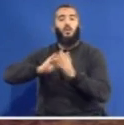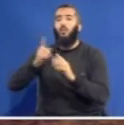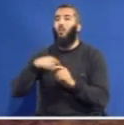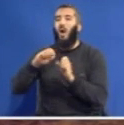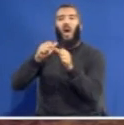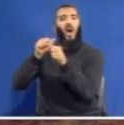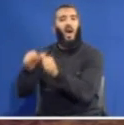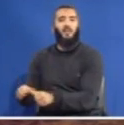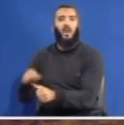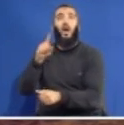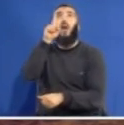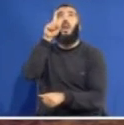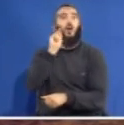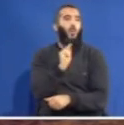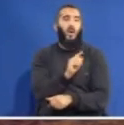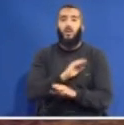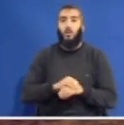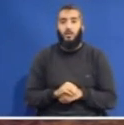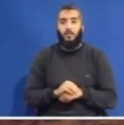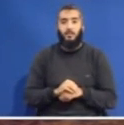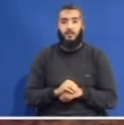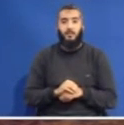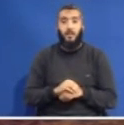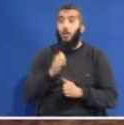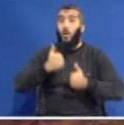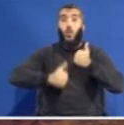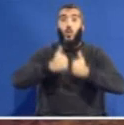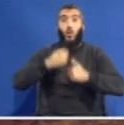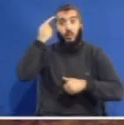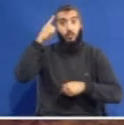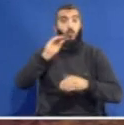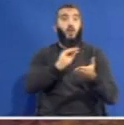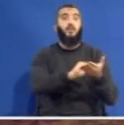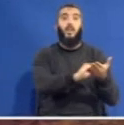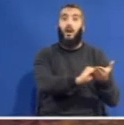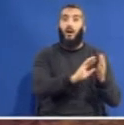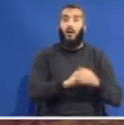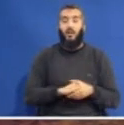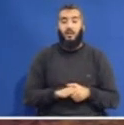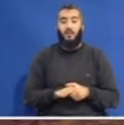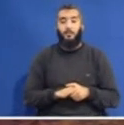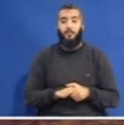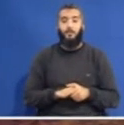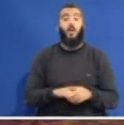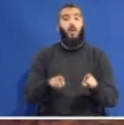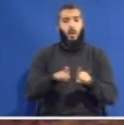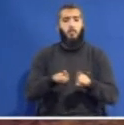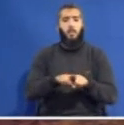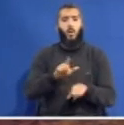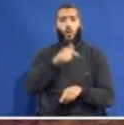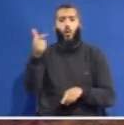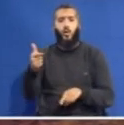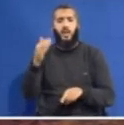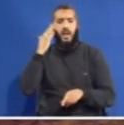عثمان ويجهز الجيش بكامله من ماله، وفي نفس العام أيضا